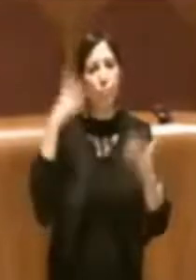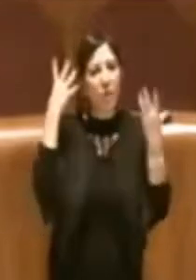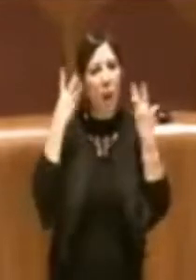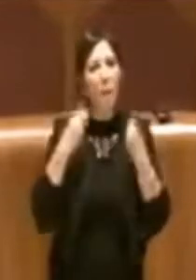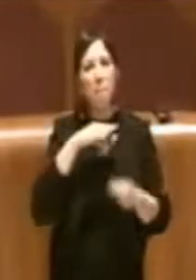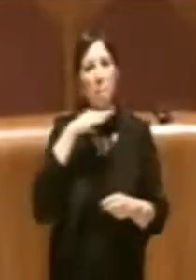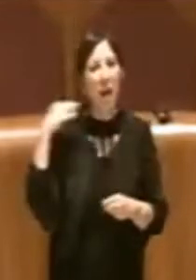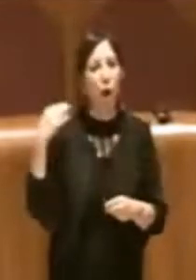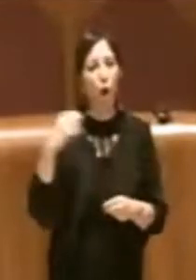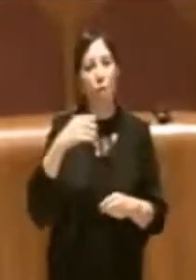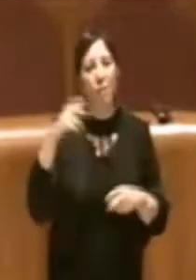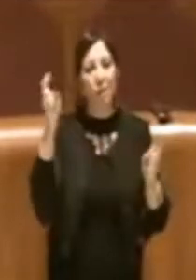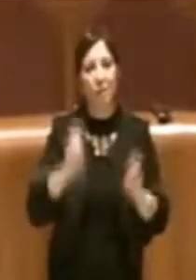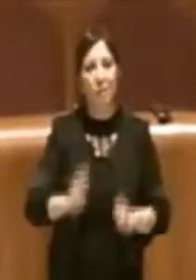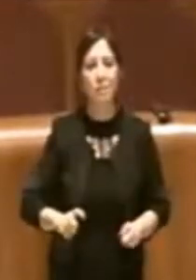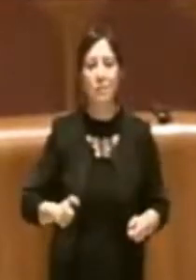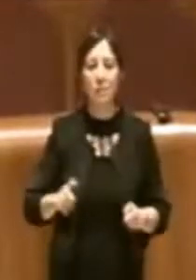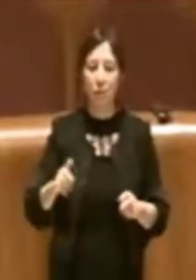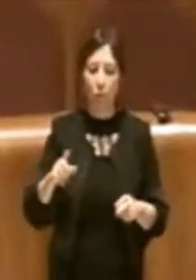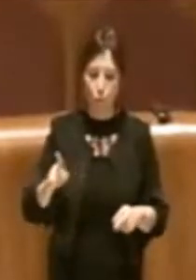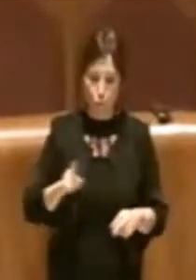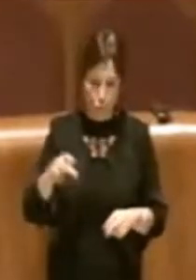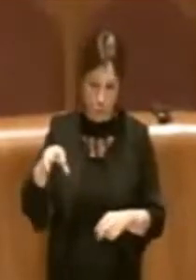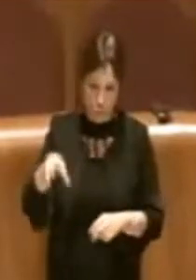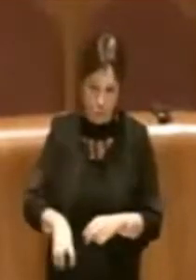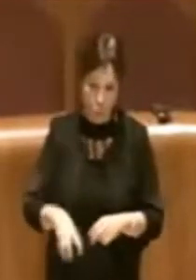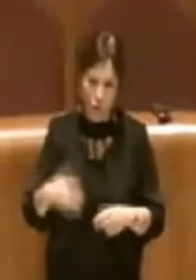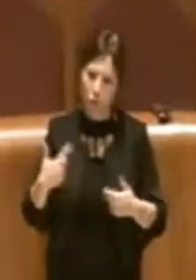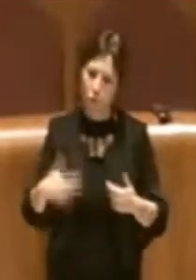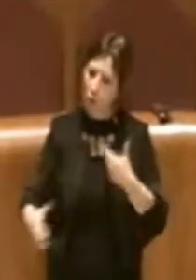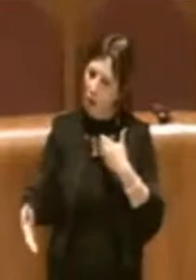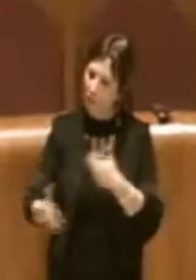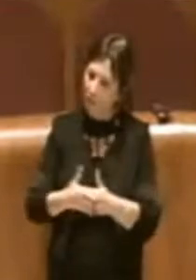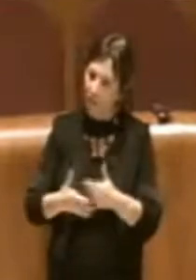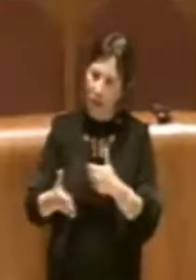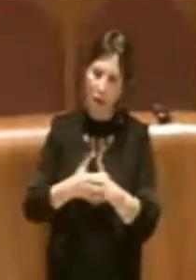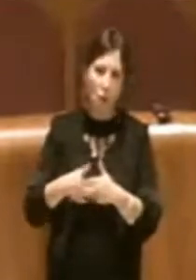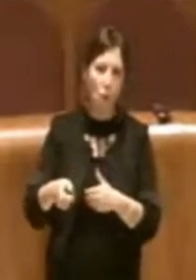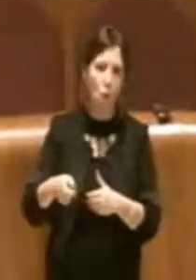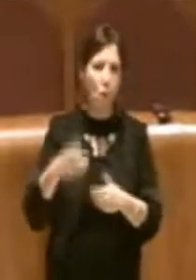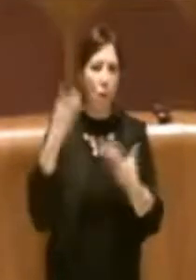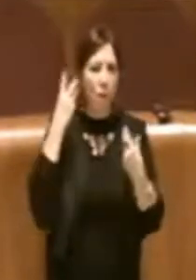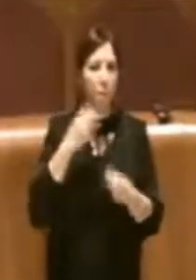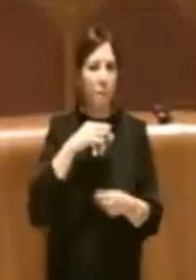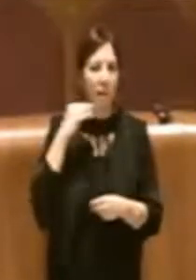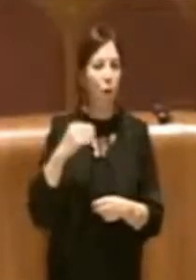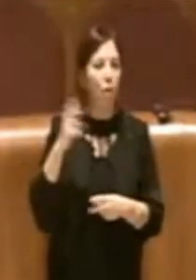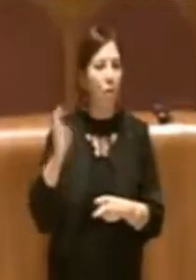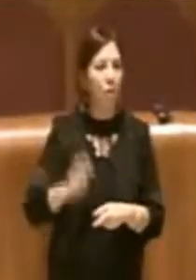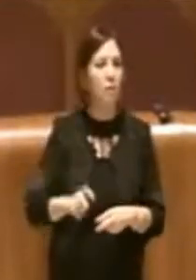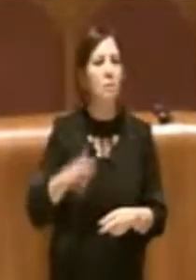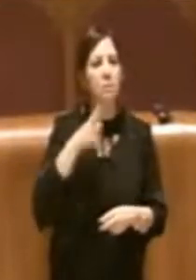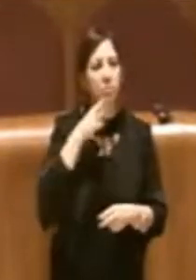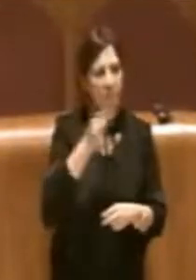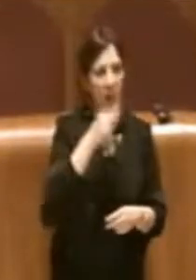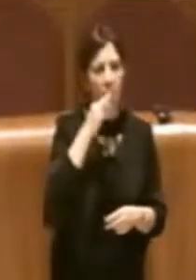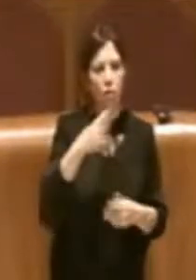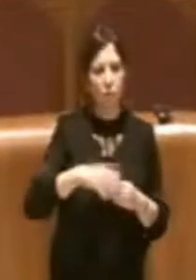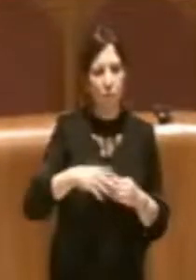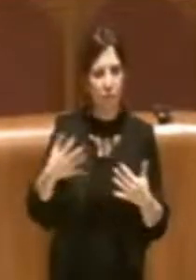le istituzioni, il municipio è stato a fianco della pecora elettrica, ci sono state anche delle dichiarazioni in merito a